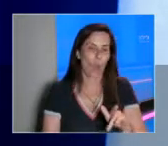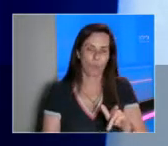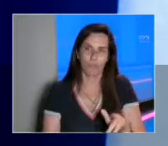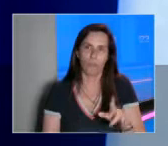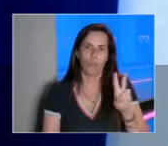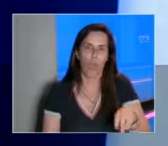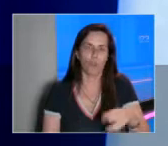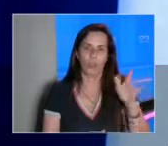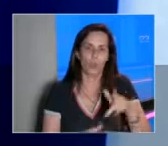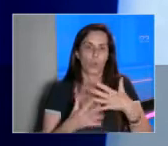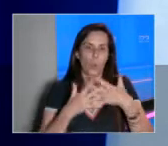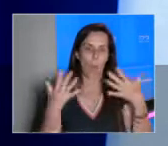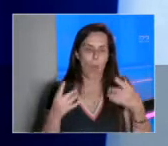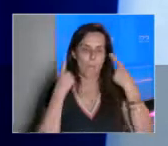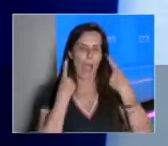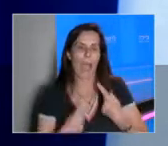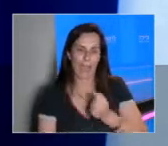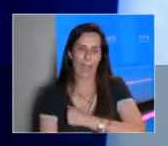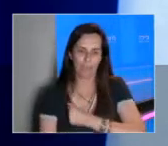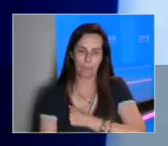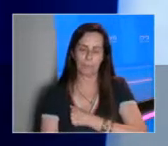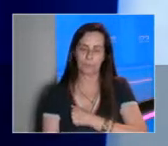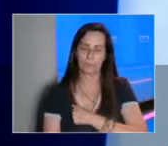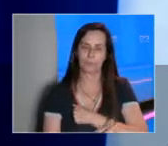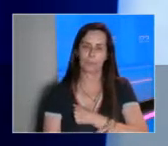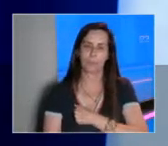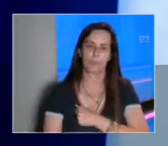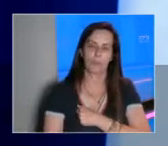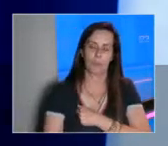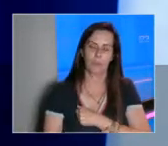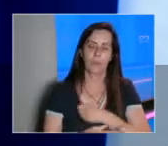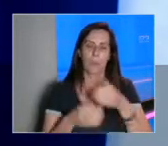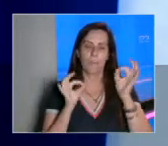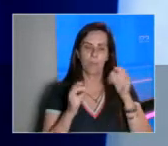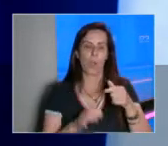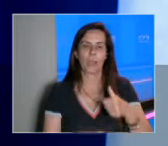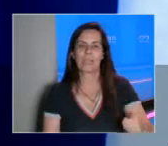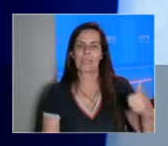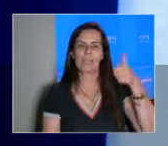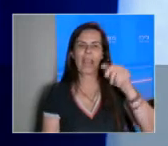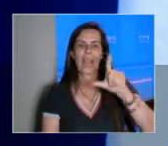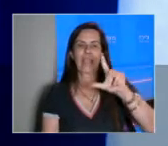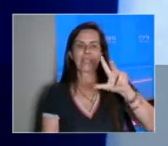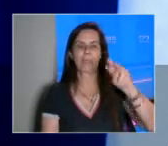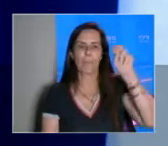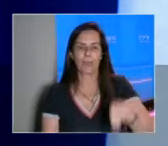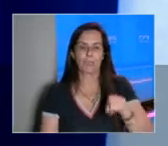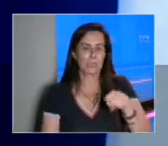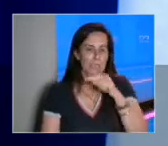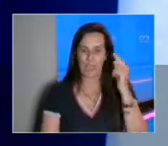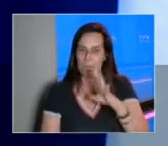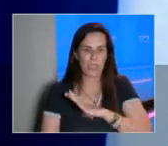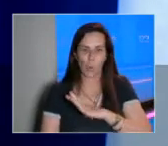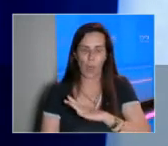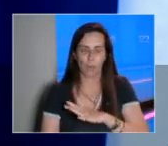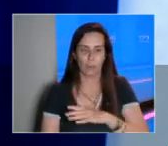שנשמע גם מהחרדים. חקיקה, כן, מצד החרדים, ספציפית מהשר ליצמן, שאמר שמדובר בסם מסוכן,